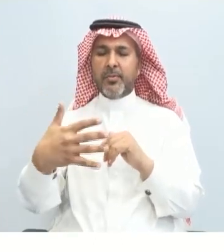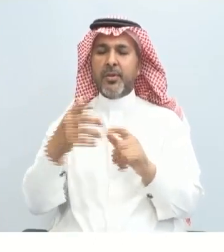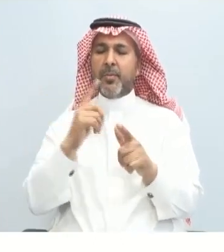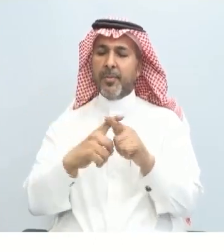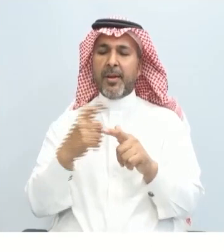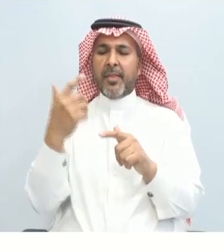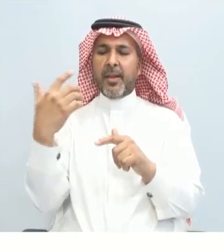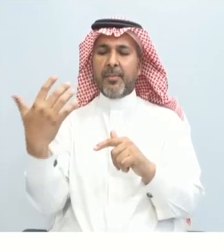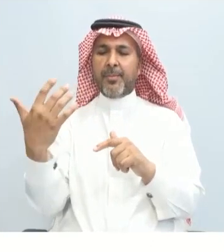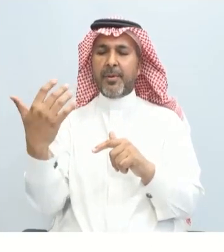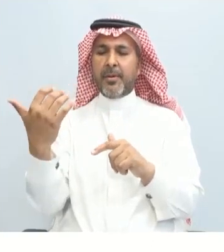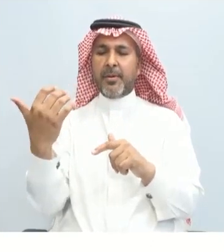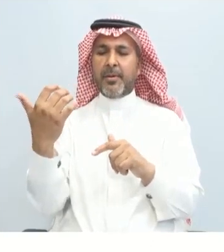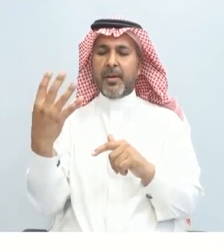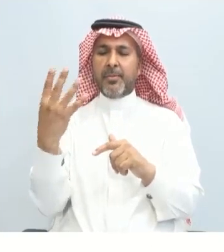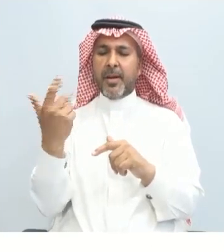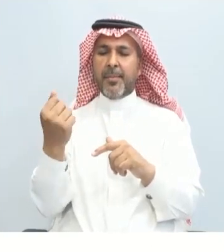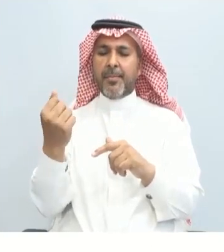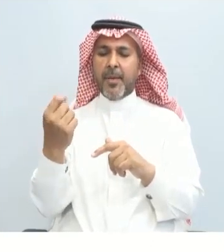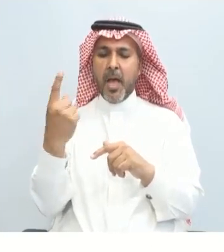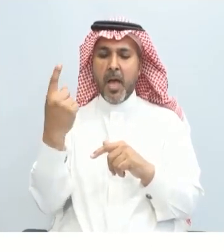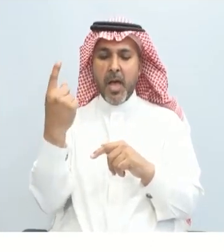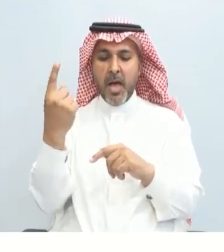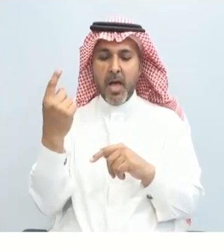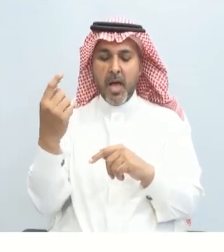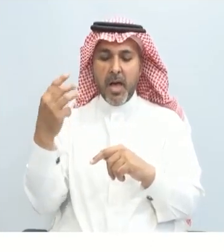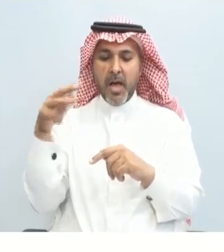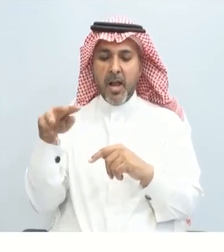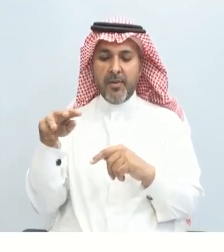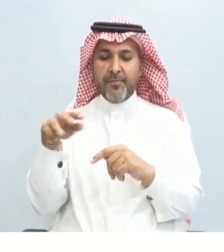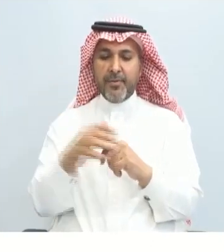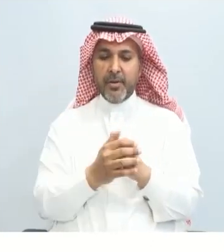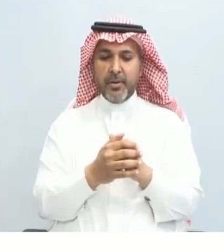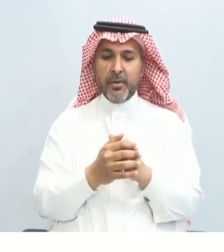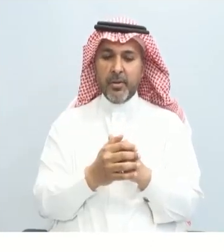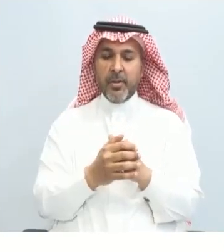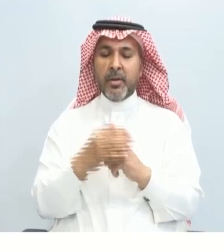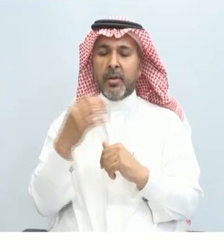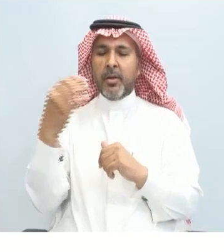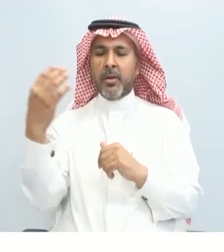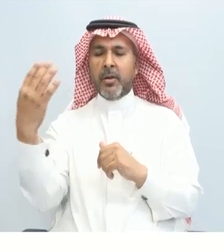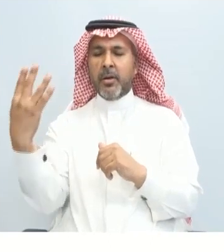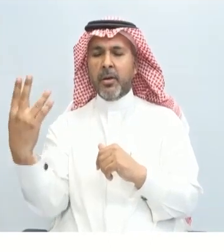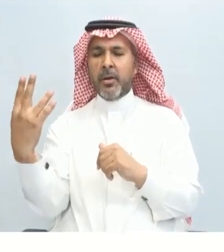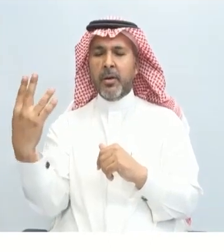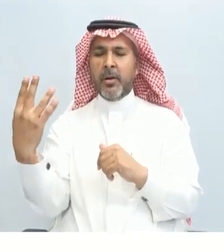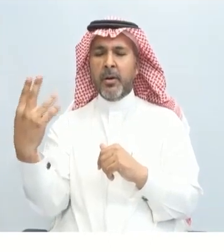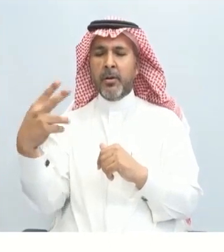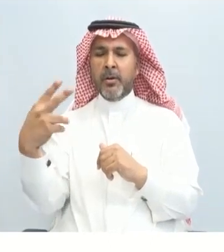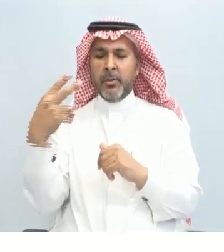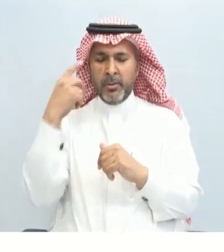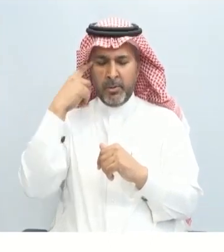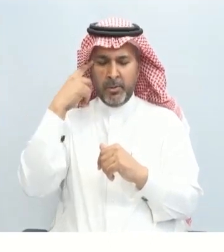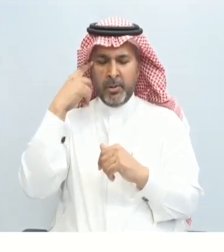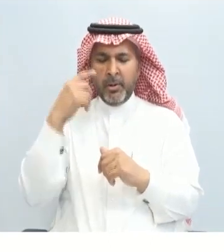حتكون 1024 لابد تكون عارفين قوى العدد اربعه طبعا اذا كنا نبغى نحسب بدون استخدام الاله الحاسبه